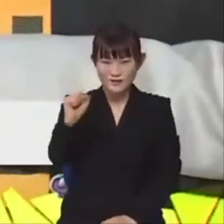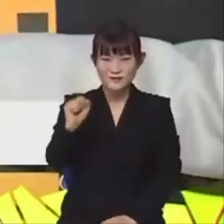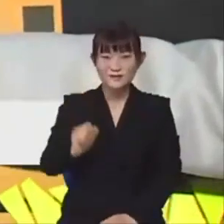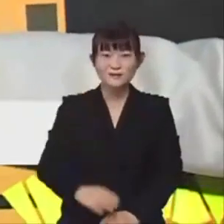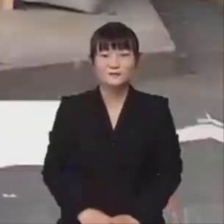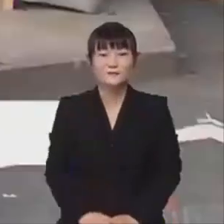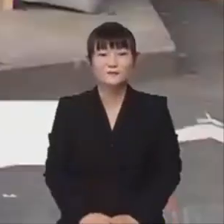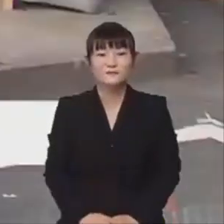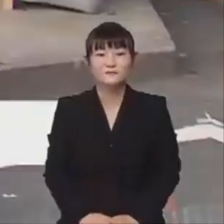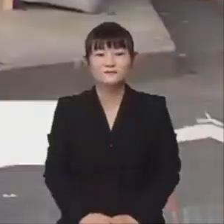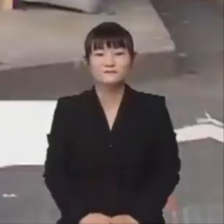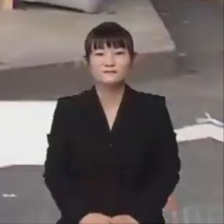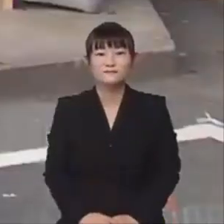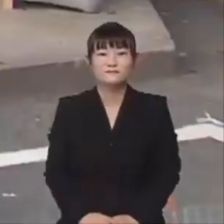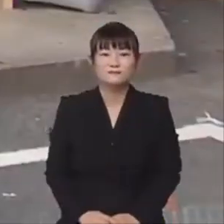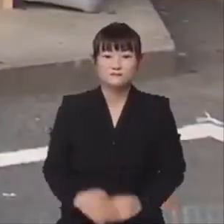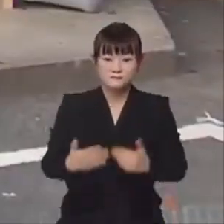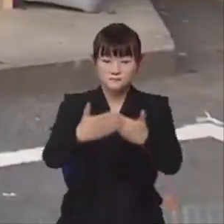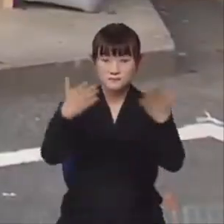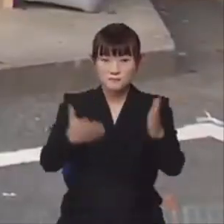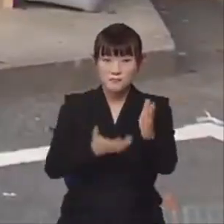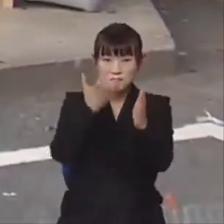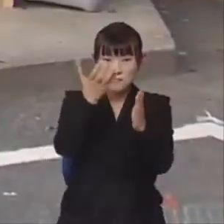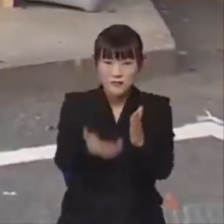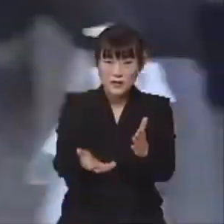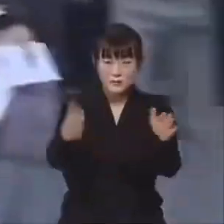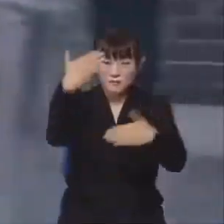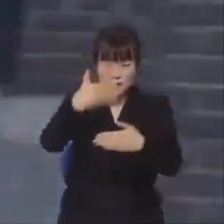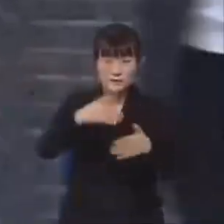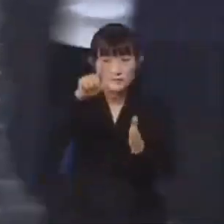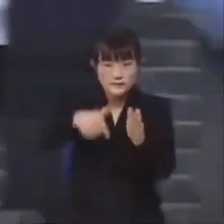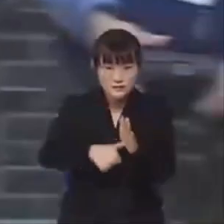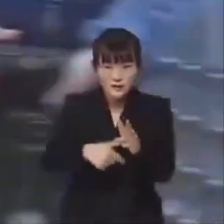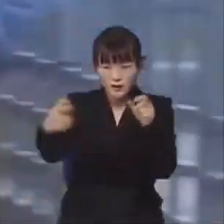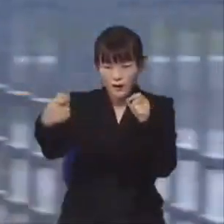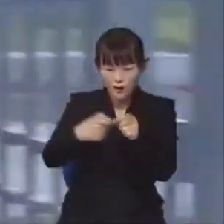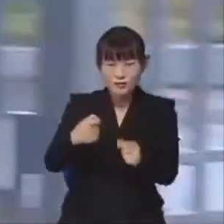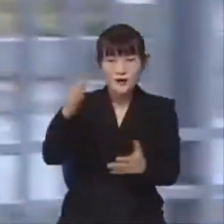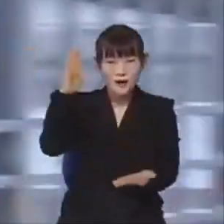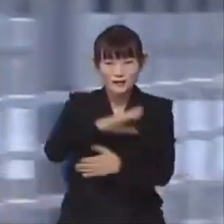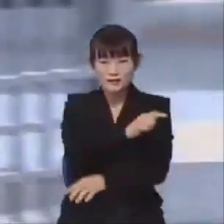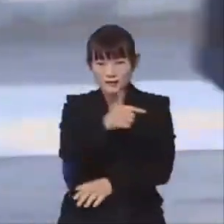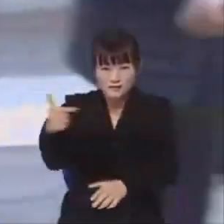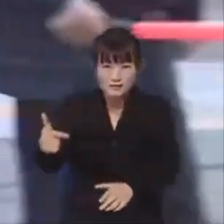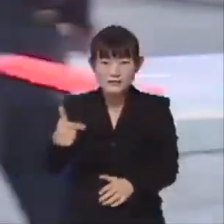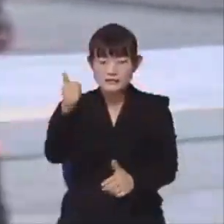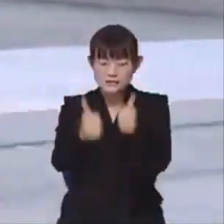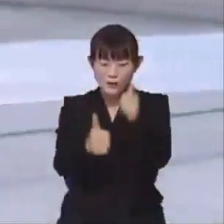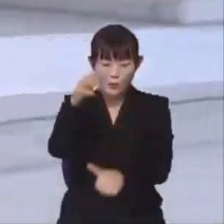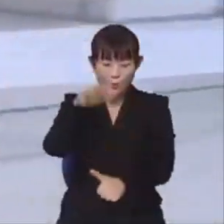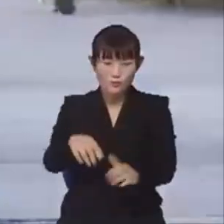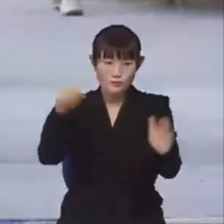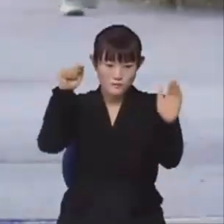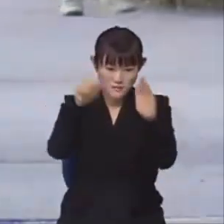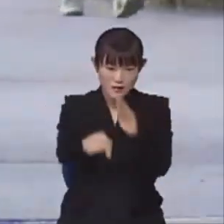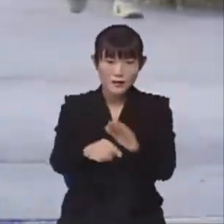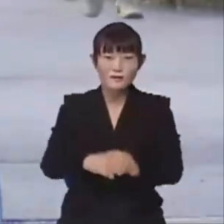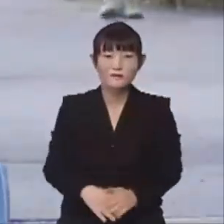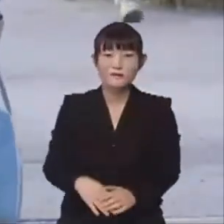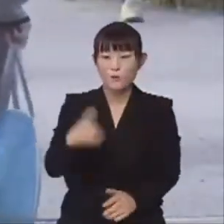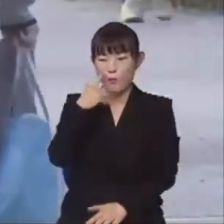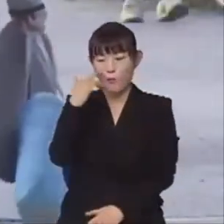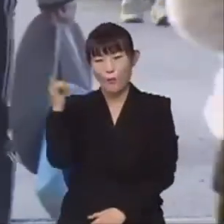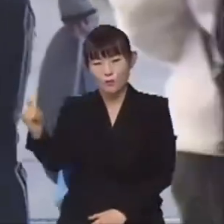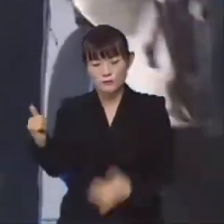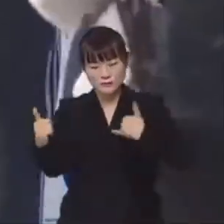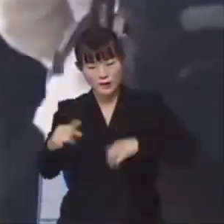파이팅! 입실 마감 시간이 다가오자 도시락을 손에 든 수험생들이 하나 둘 시험장으로 들어서고 학부모는